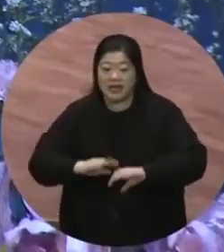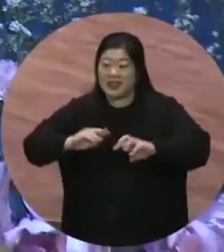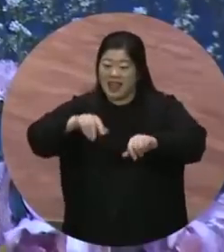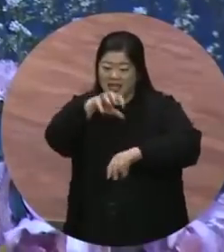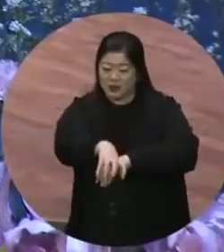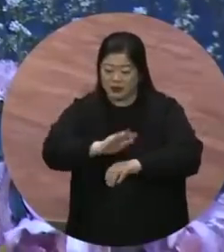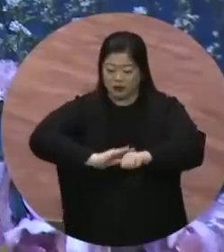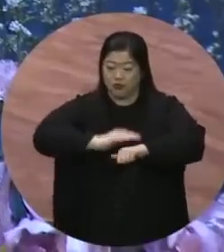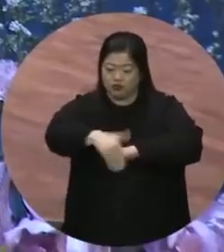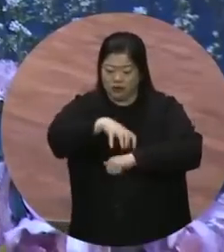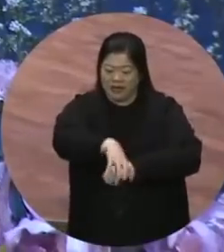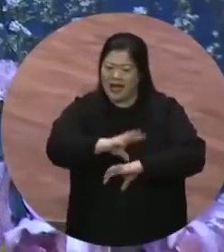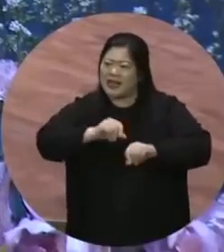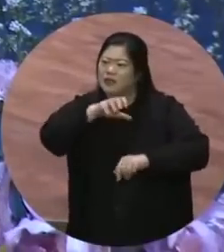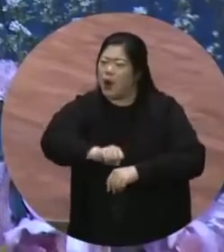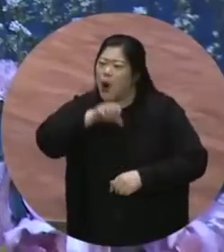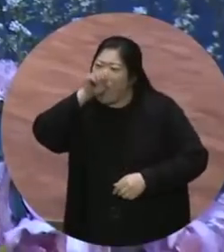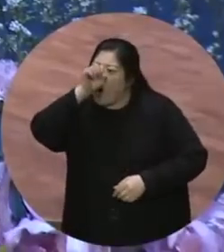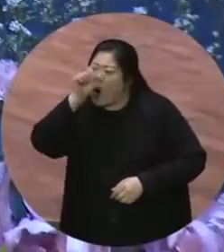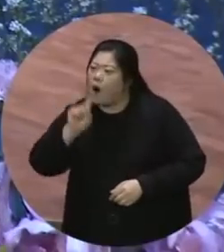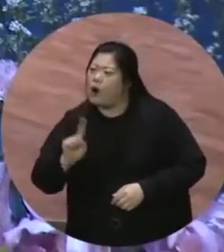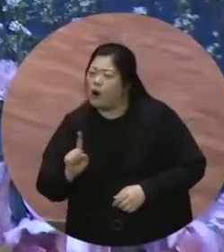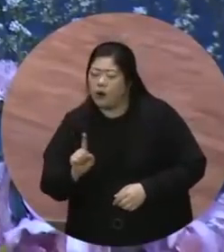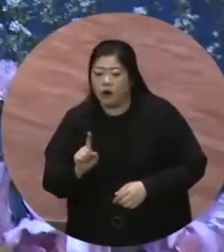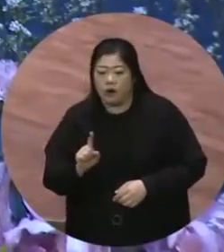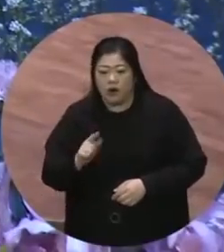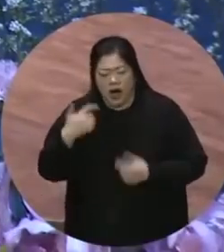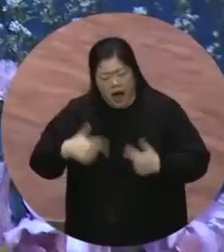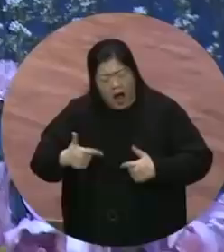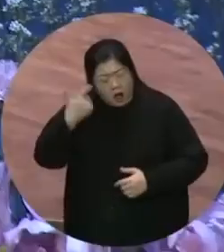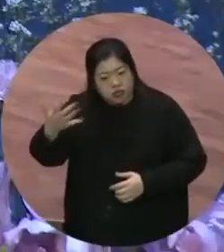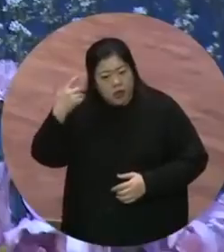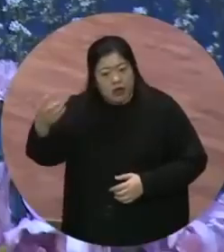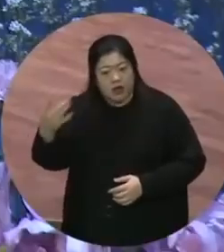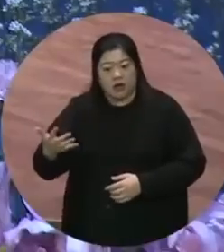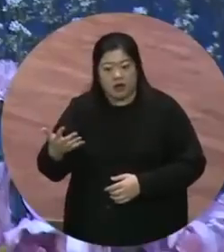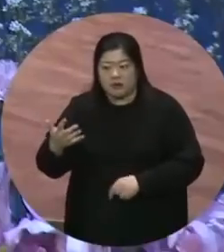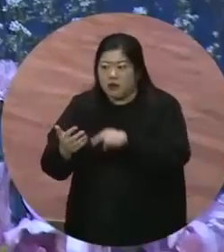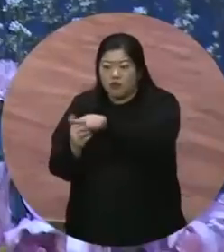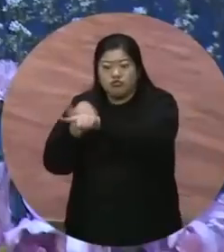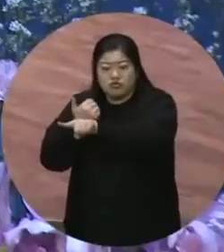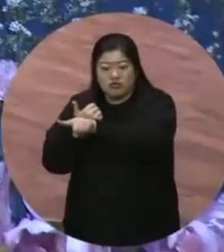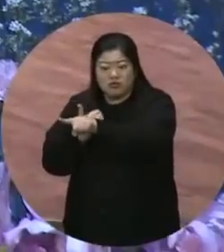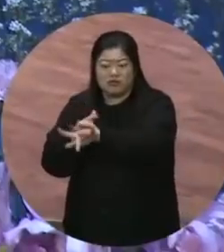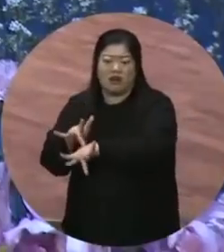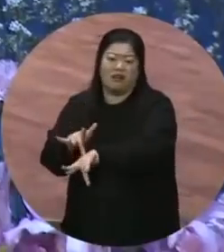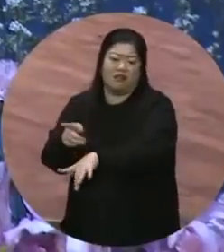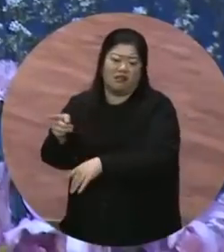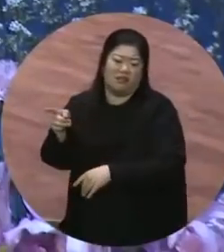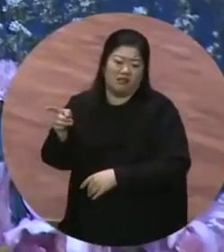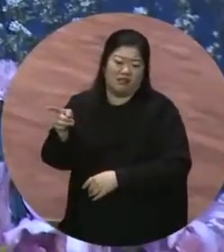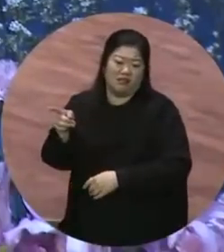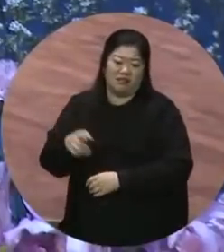그래서 영원한 멸망길로 인도하는 것입니다. 참 불신자들은 잡혀 있습니다. 종로로